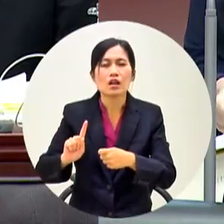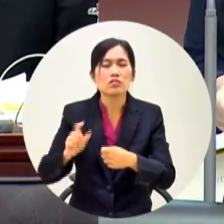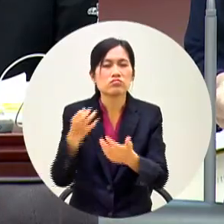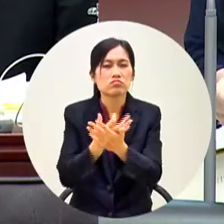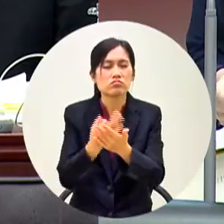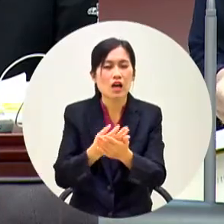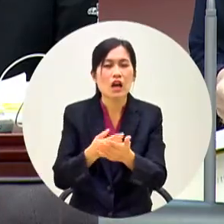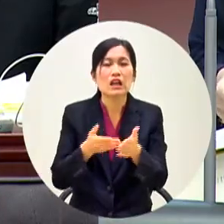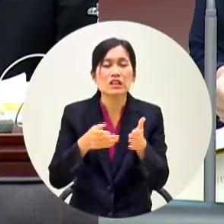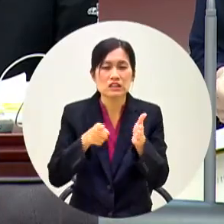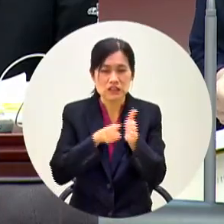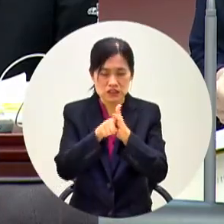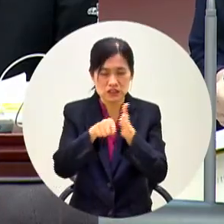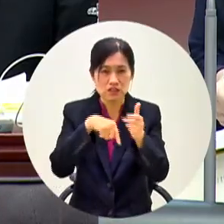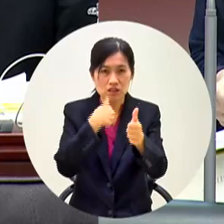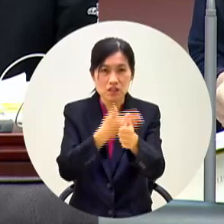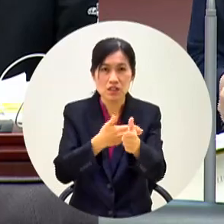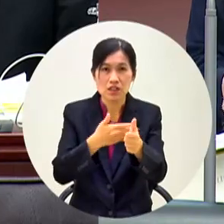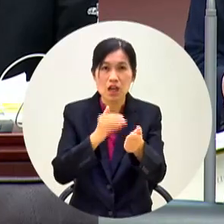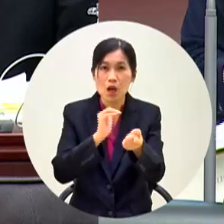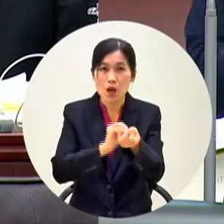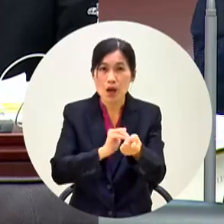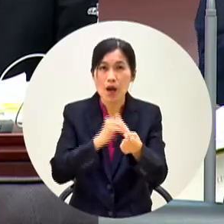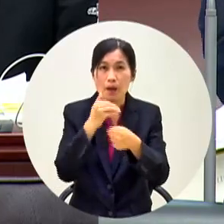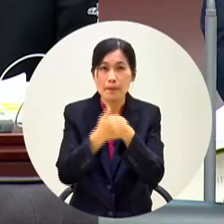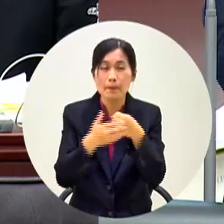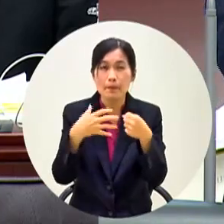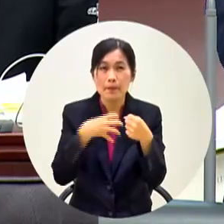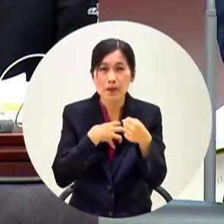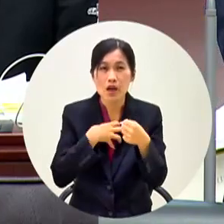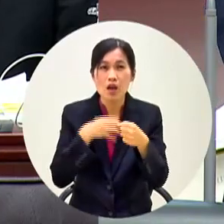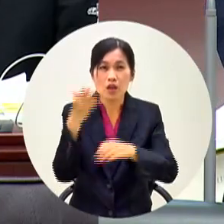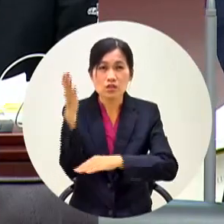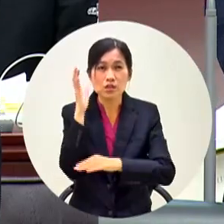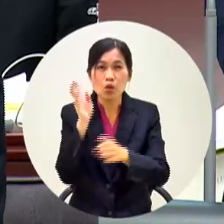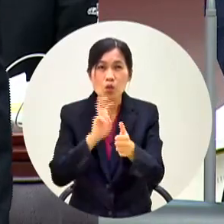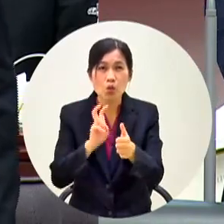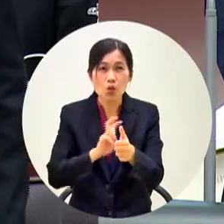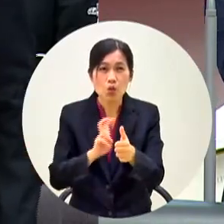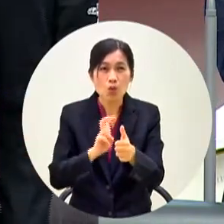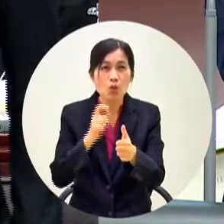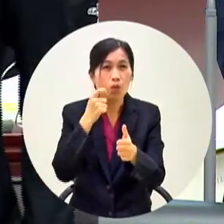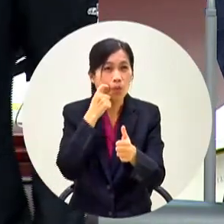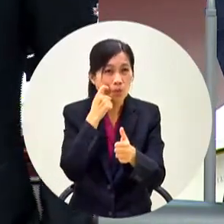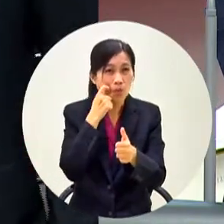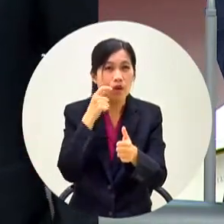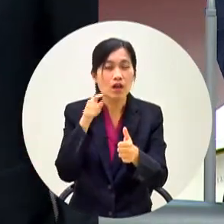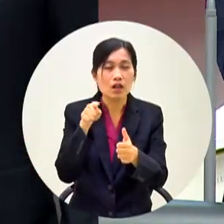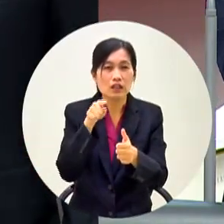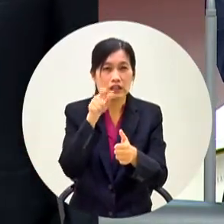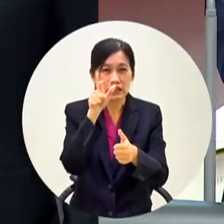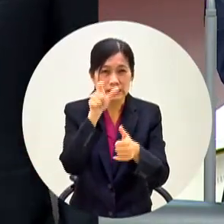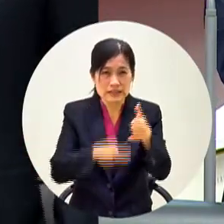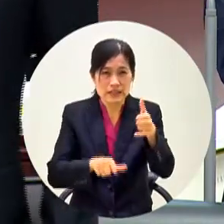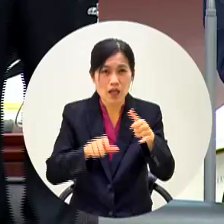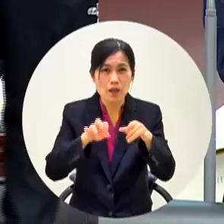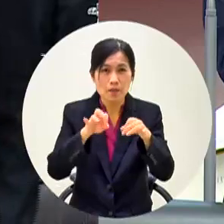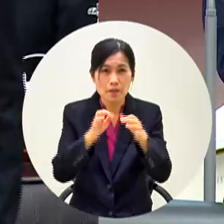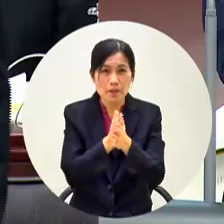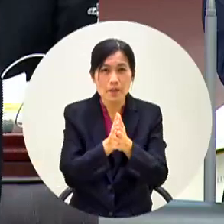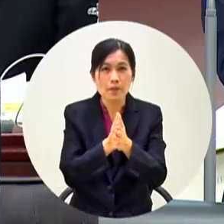的实际。当他真的发生问题，政府无力照顾的时候，他可以即刻的就得到了一些援